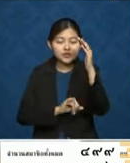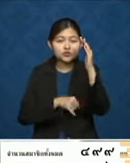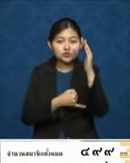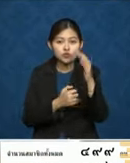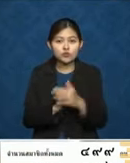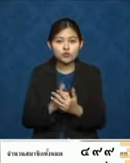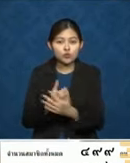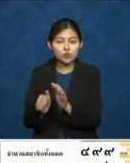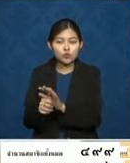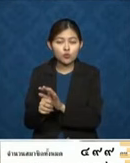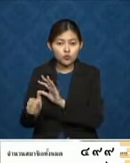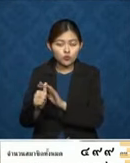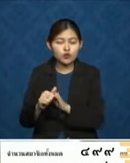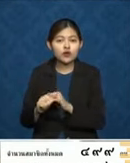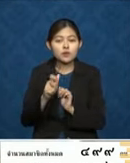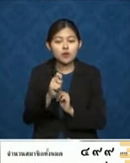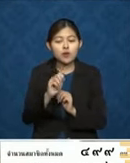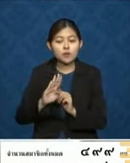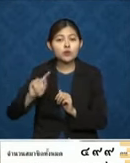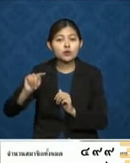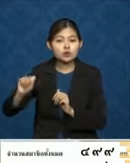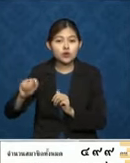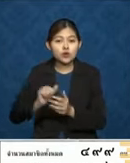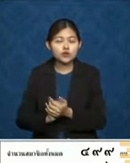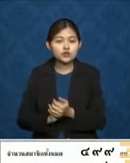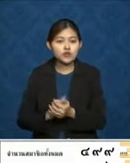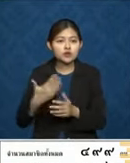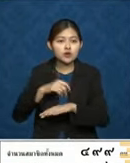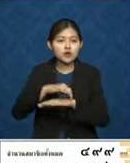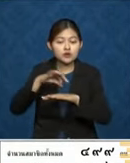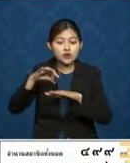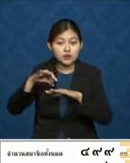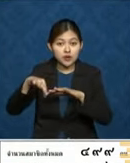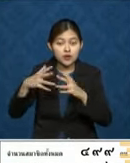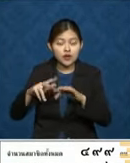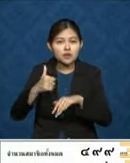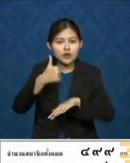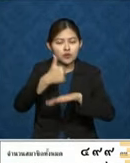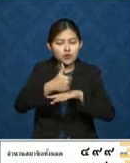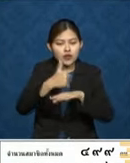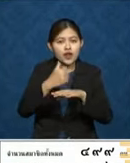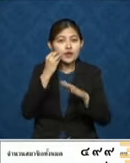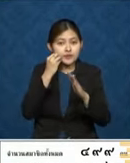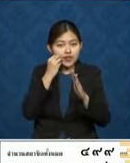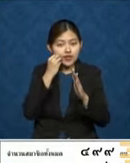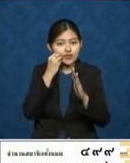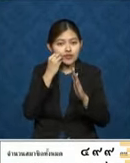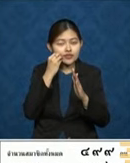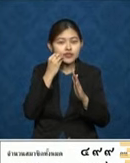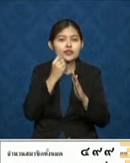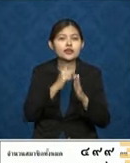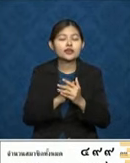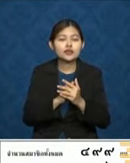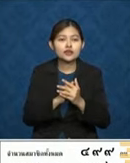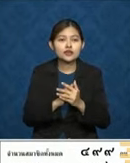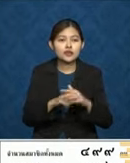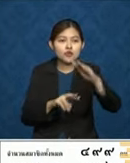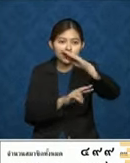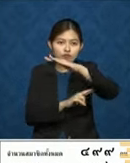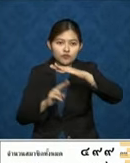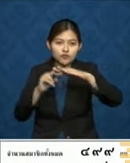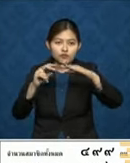อบตท่านสุวัฒน์สุขย้อยท่านอดีตผู้ใหญ่บ้านมังกรอยู่ร่มและชั้นชนิดคำสุรินทร์เนื่องจากรถไฟ